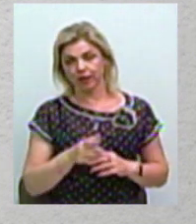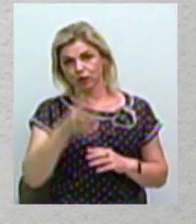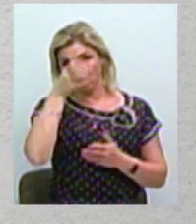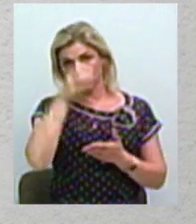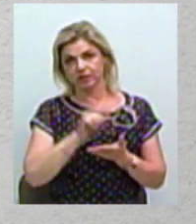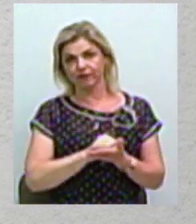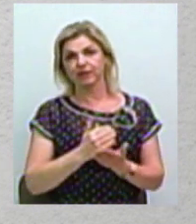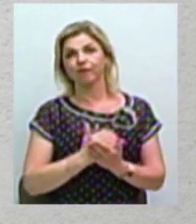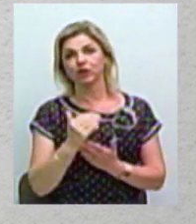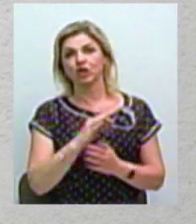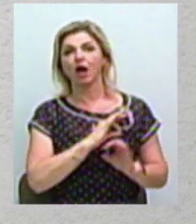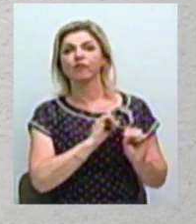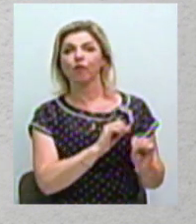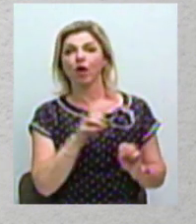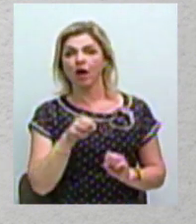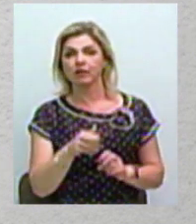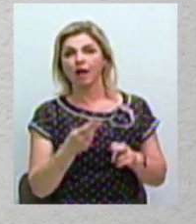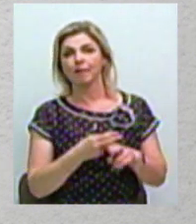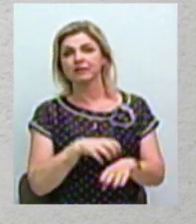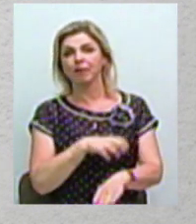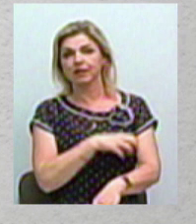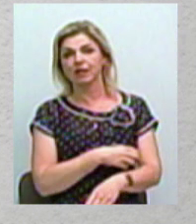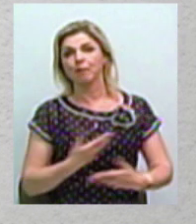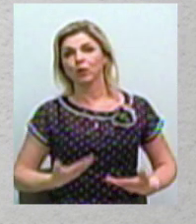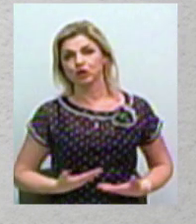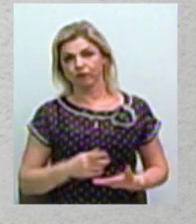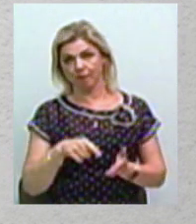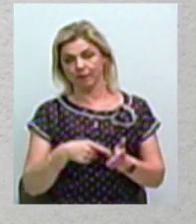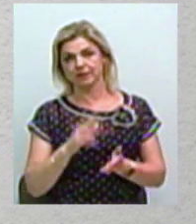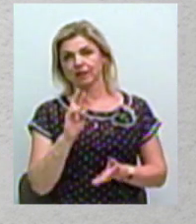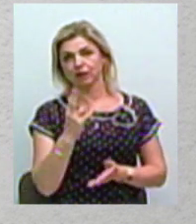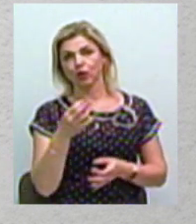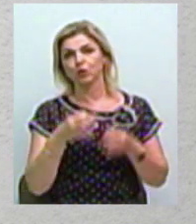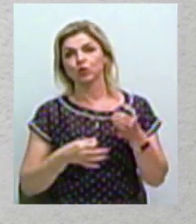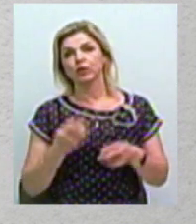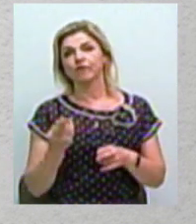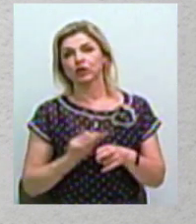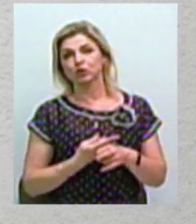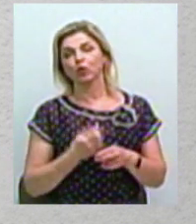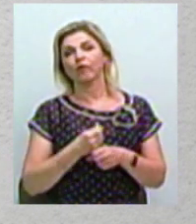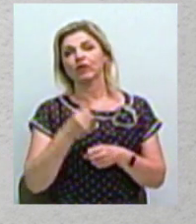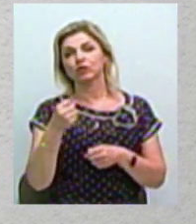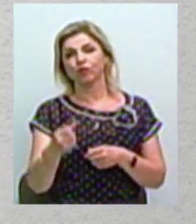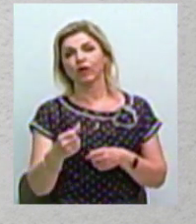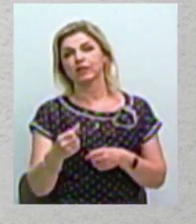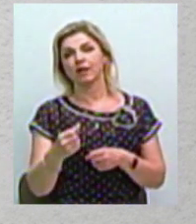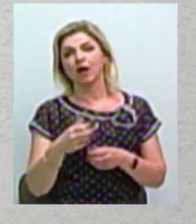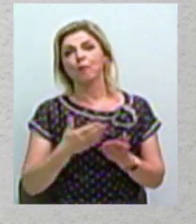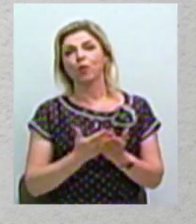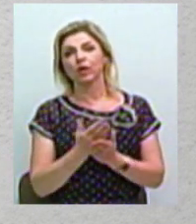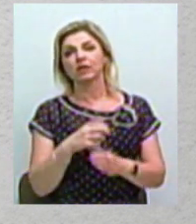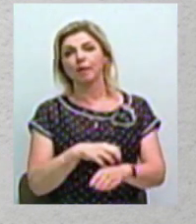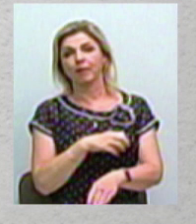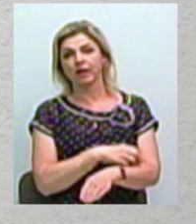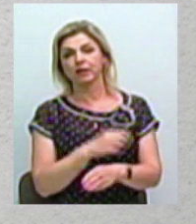вища. Адвокат. Безпартійний. Проживає в місті Миколаєві. Судимість відсутня. Суб'єкт висування – політична